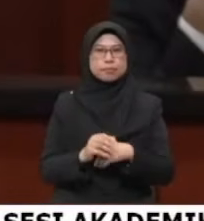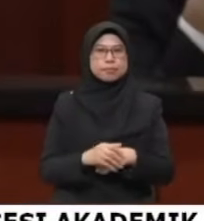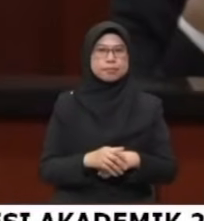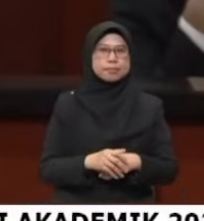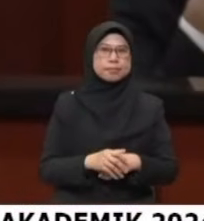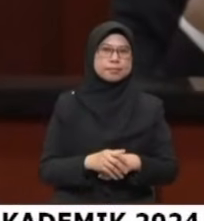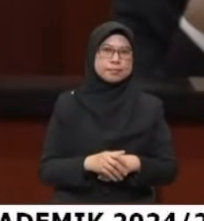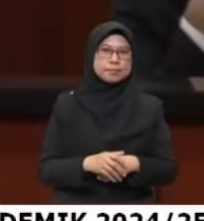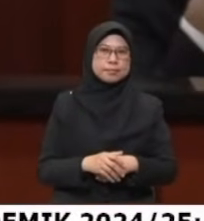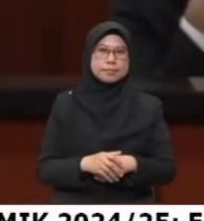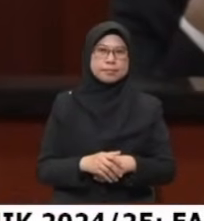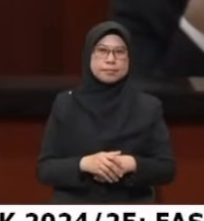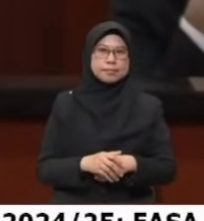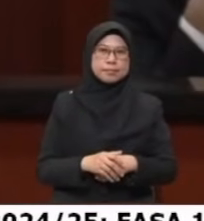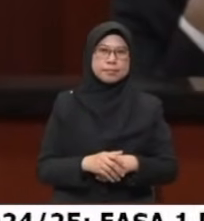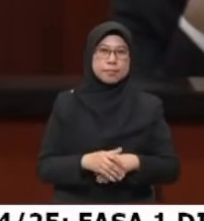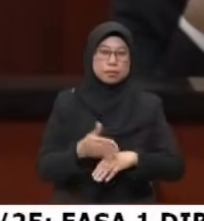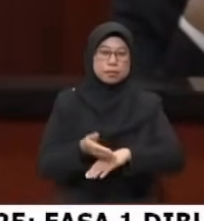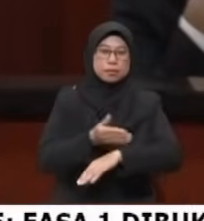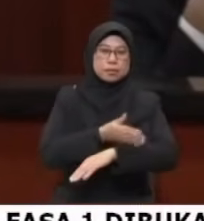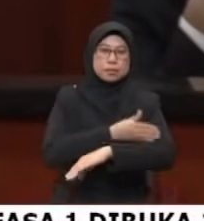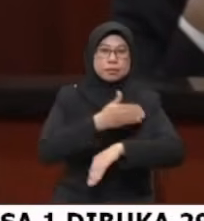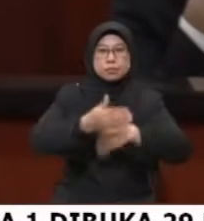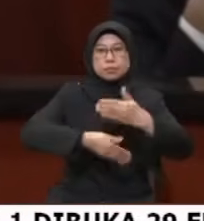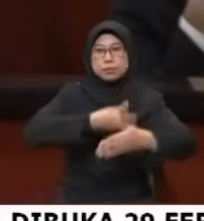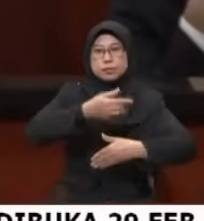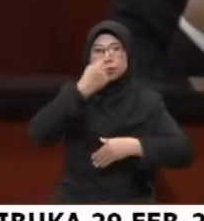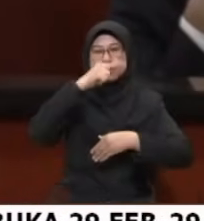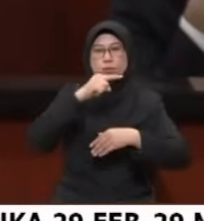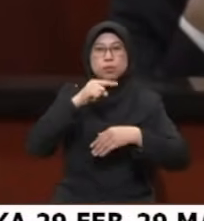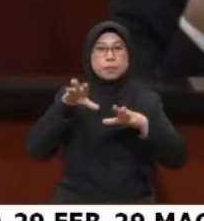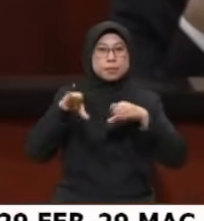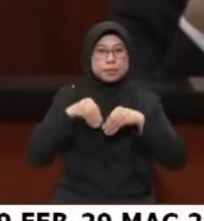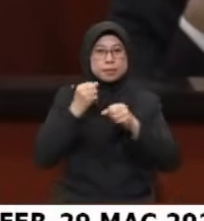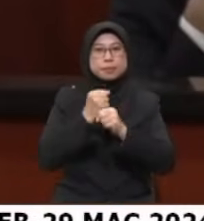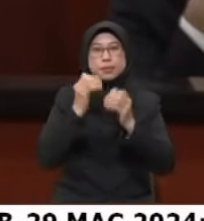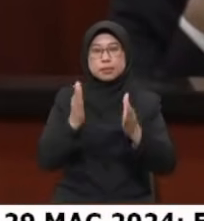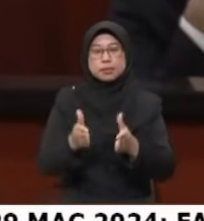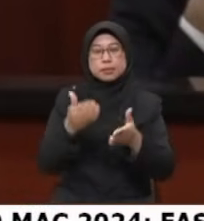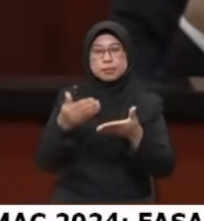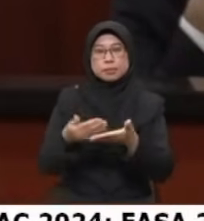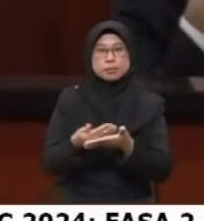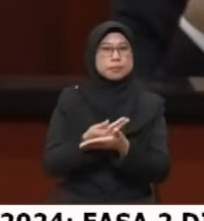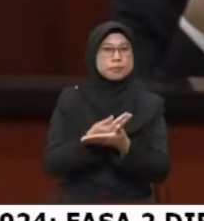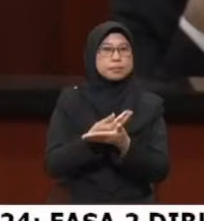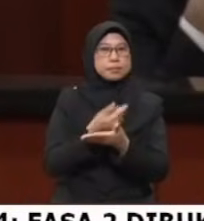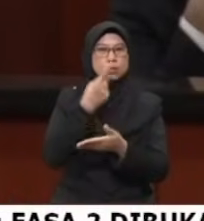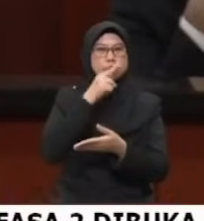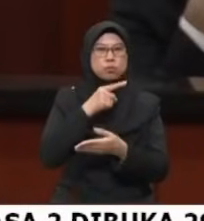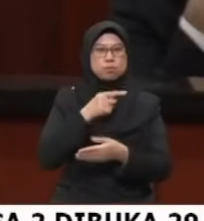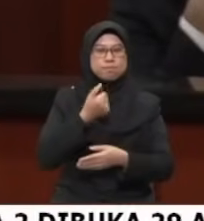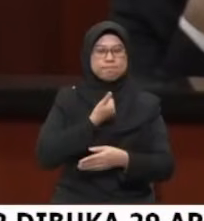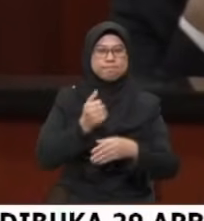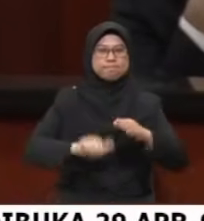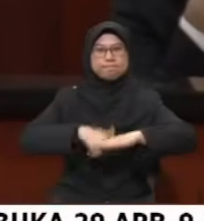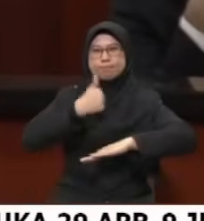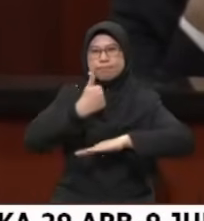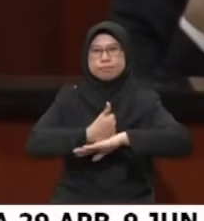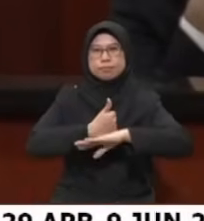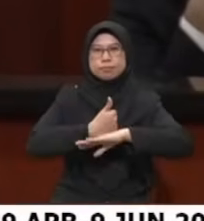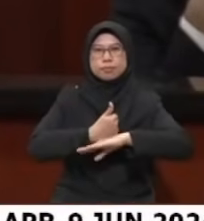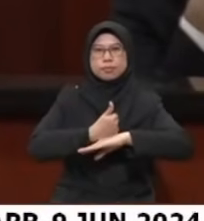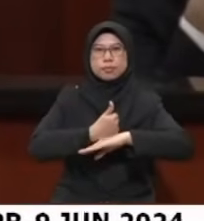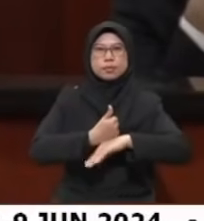berhormat P penambahbaikan prosedur untuk pengambilan ini bagi membentuk jati diri warga